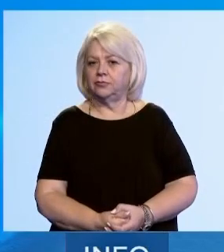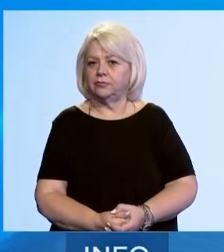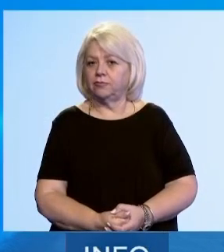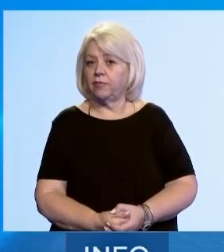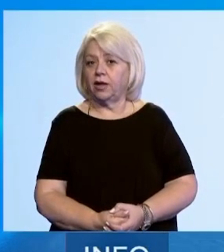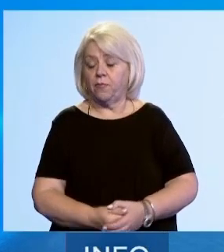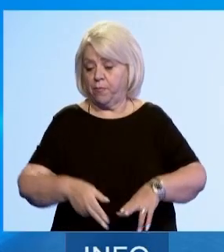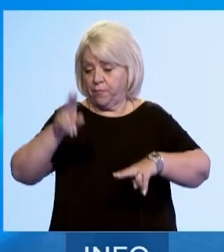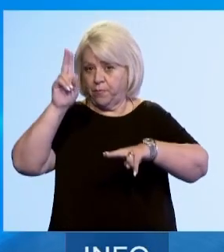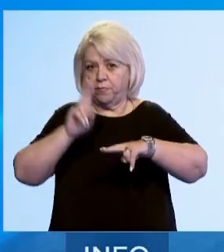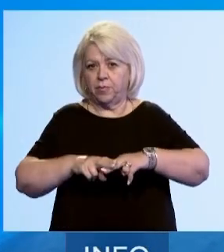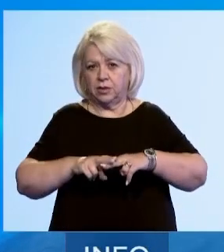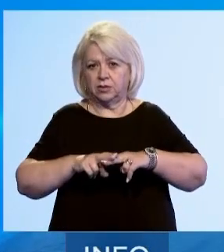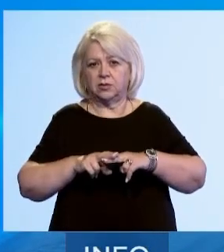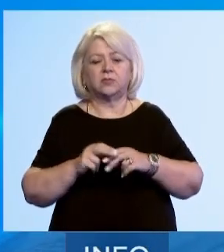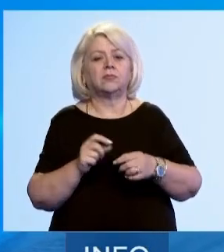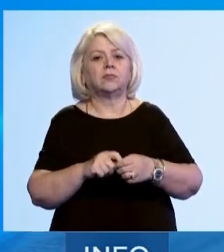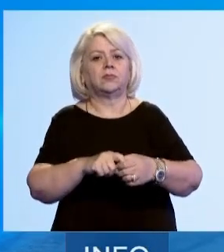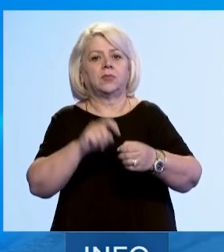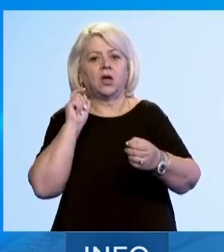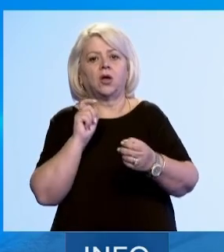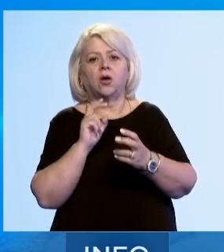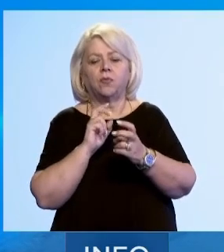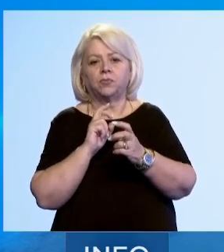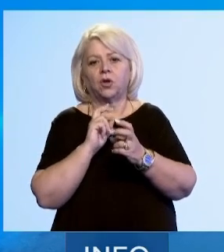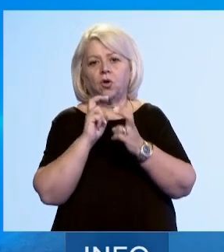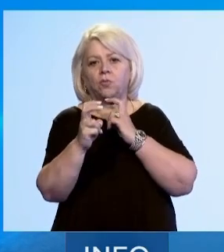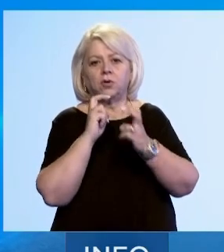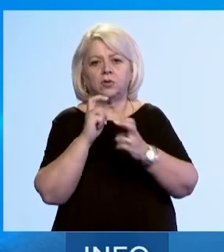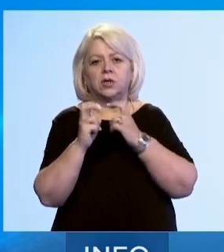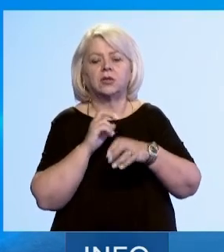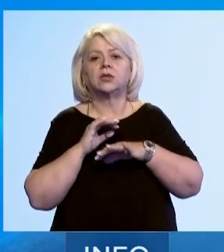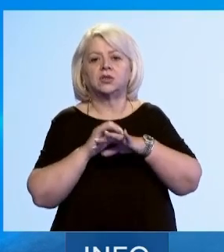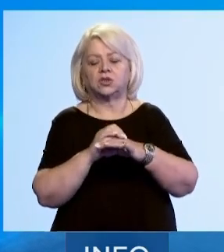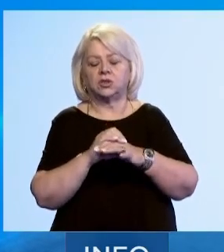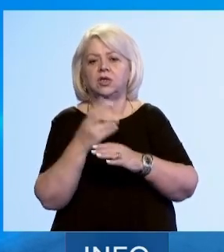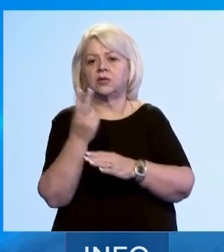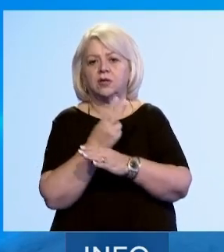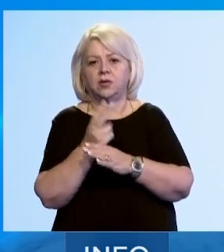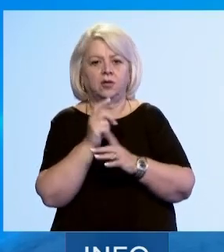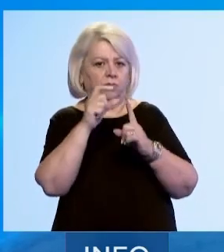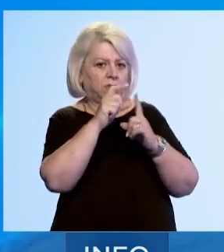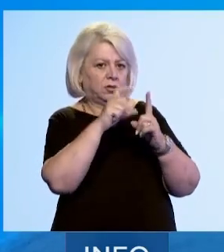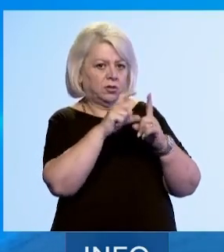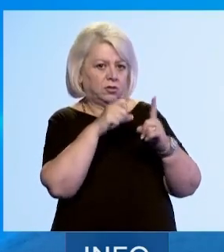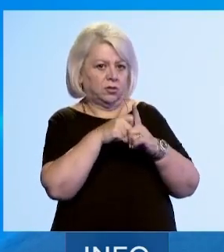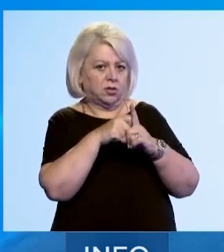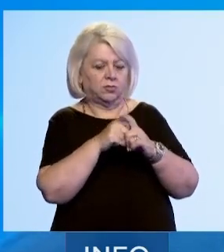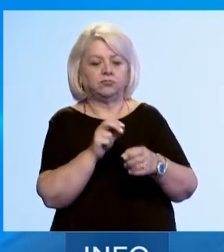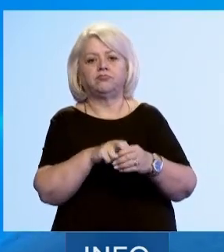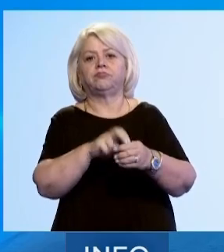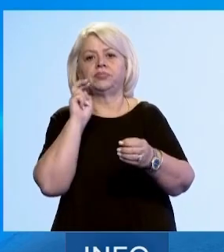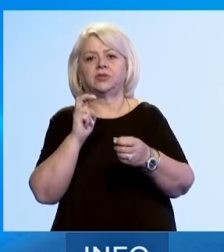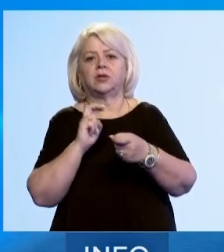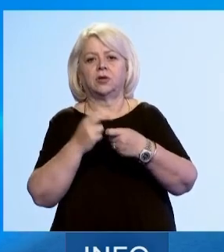Pas vendimeve për shkëputje të komunikimit me krerët e shtetit, Partia Demokratike e Kosovës ka vendosur të shkëpus